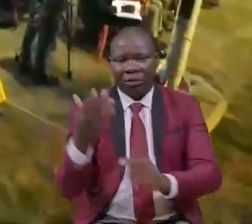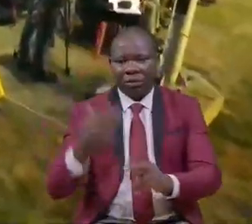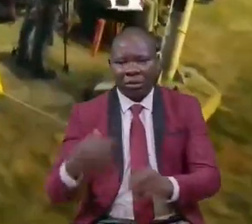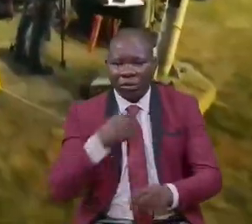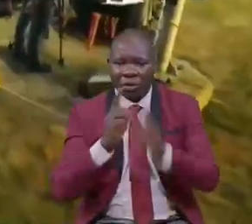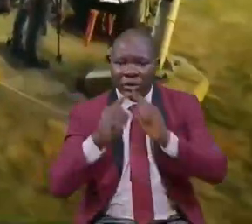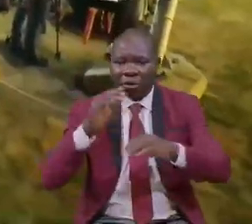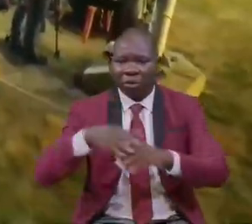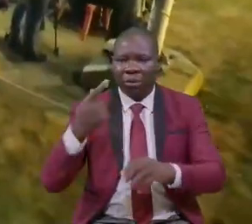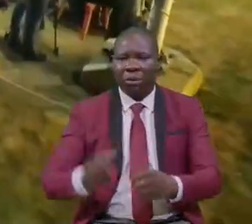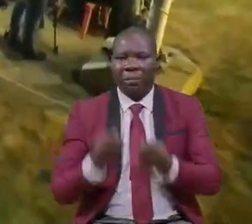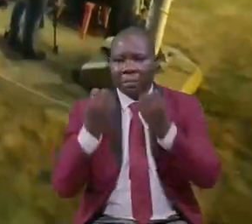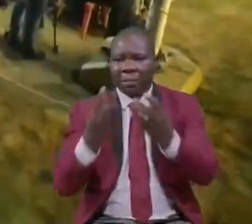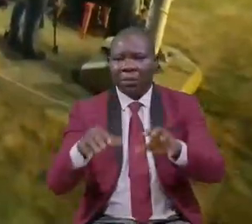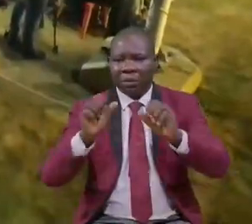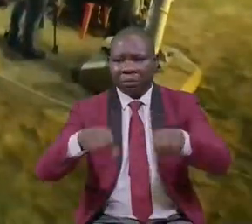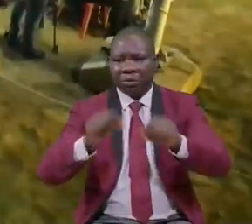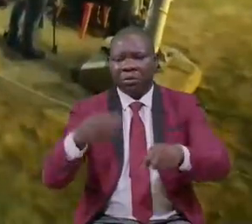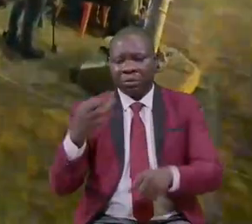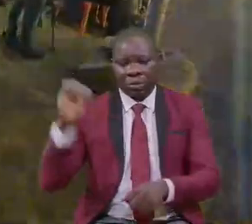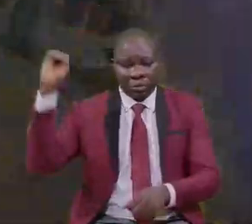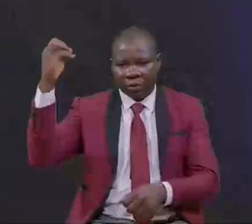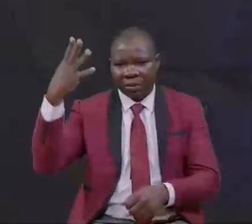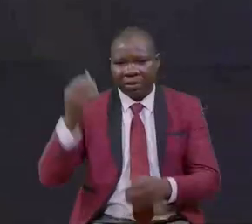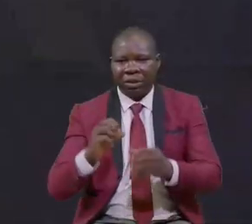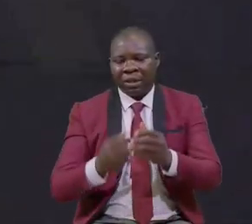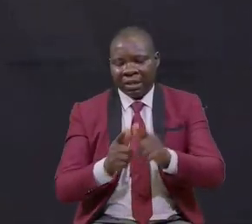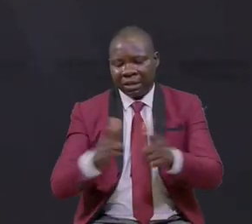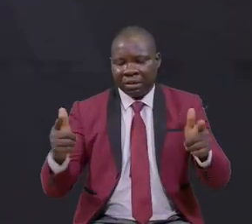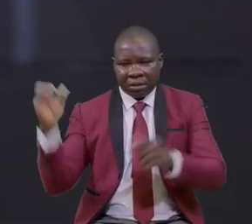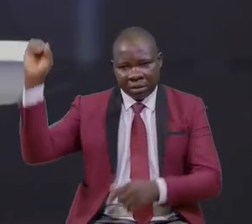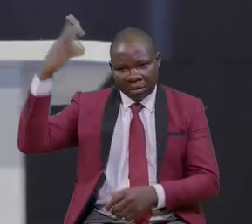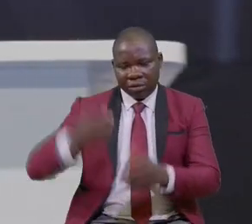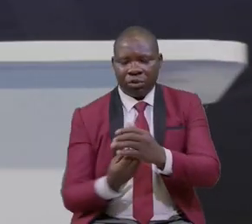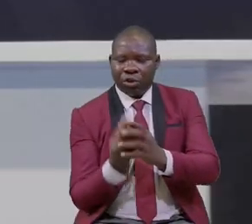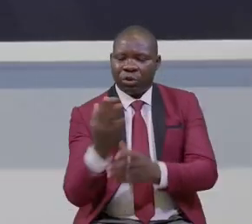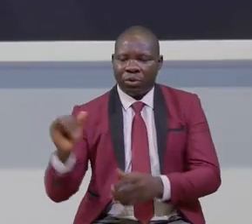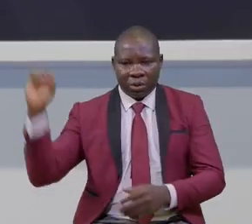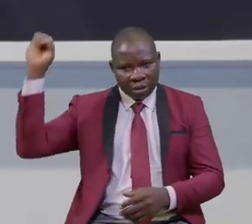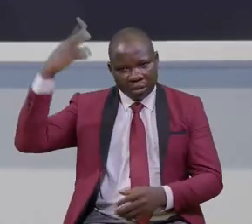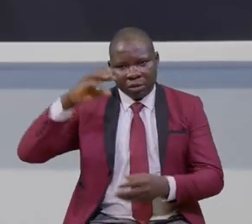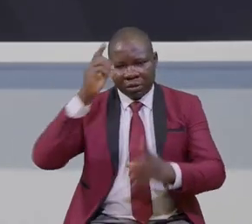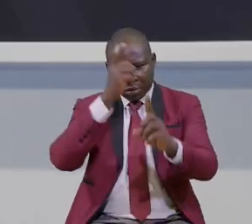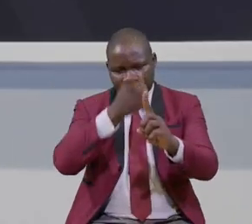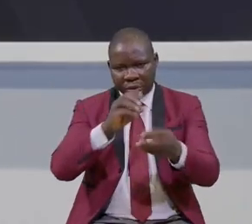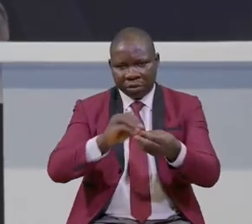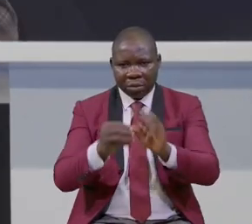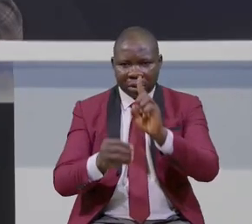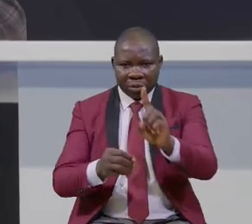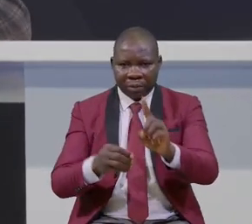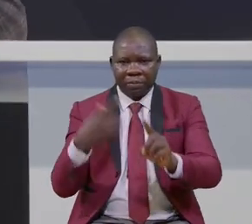possibilités de la grâce, de la grande grâce et de la grâce croissante. Premier point maintenant, la